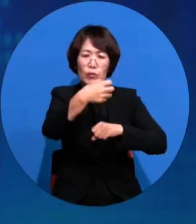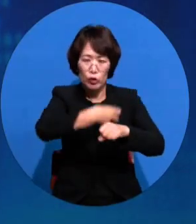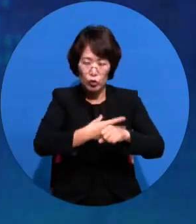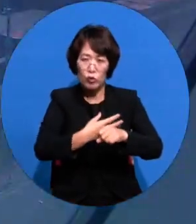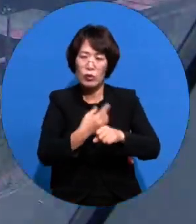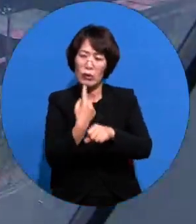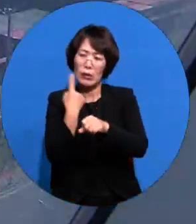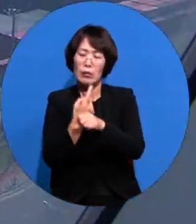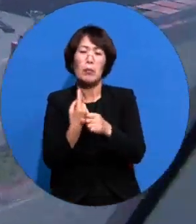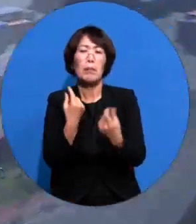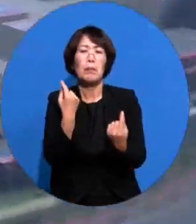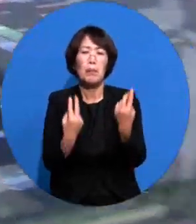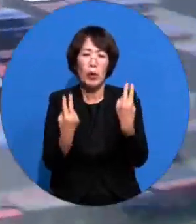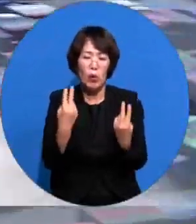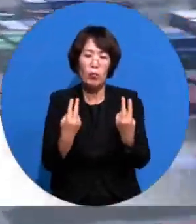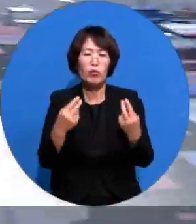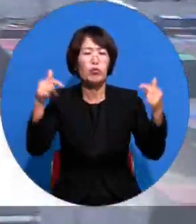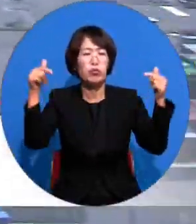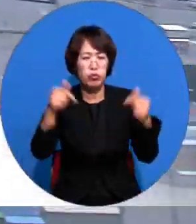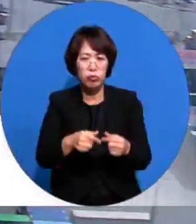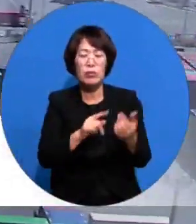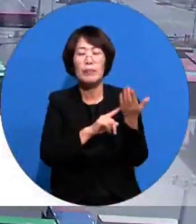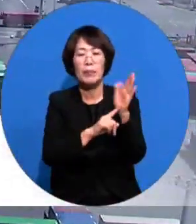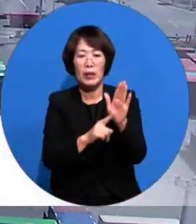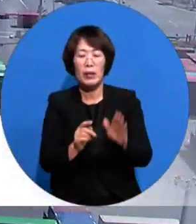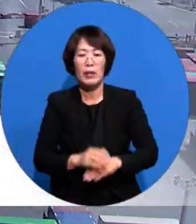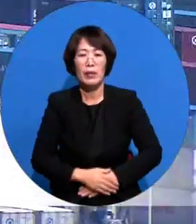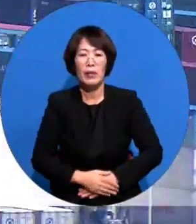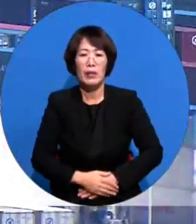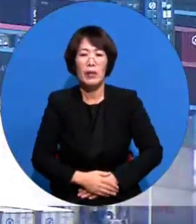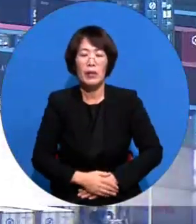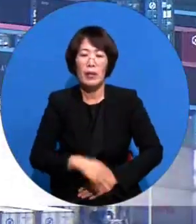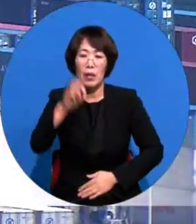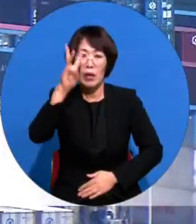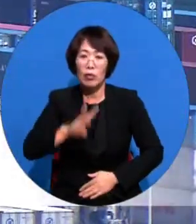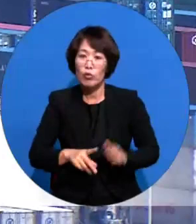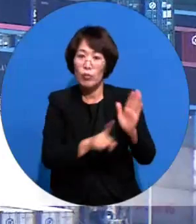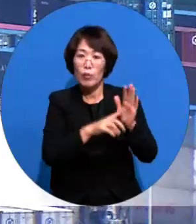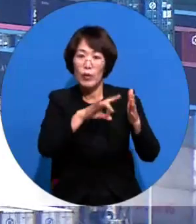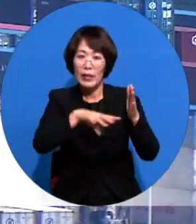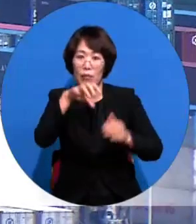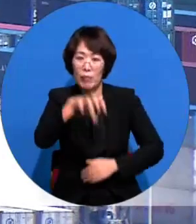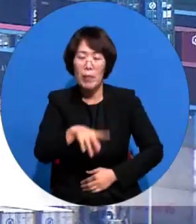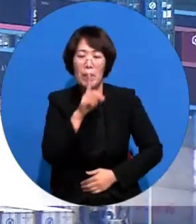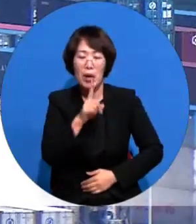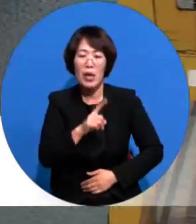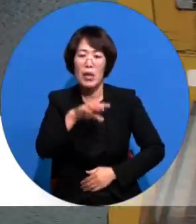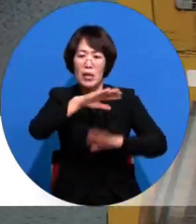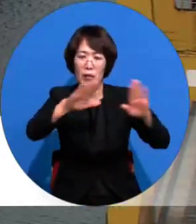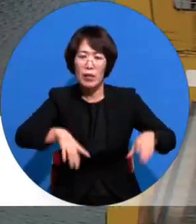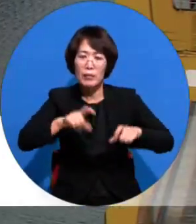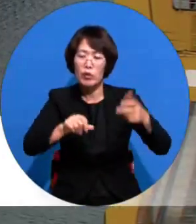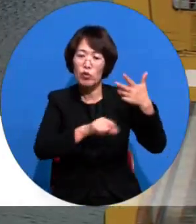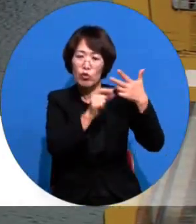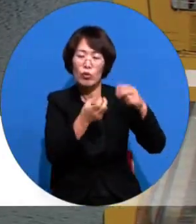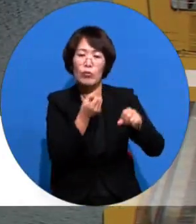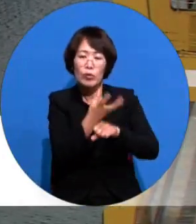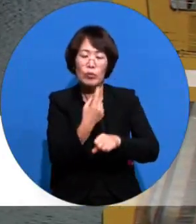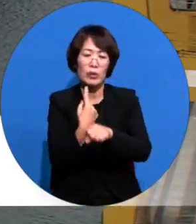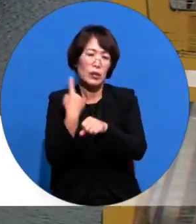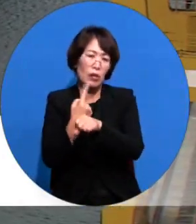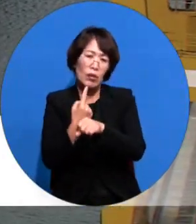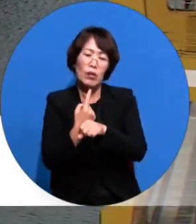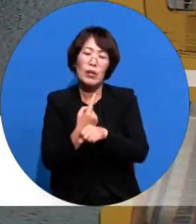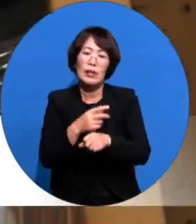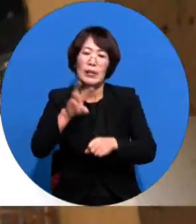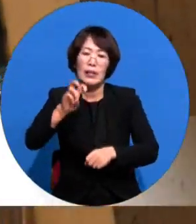같은 달보다 많이 감소하는 것으로 나타났습니다. 광주 본부 세관에 따르면 전남의 7월 수출은 전년 동월